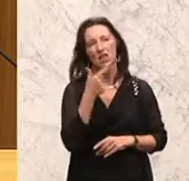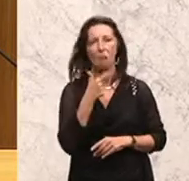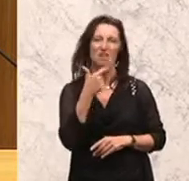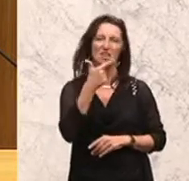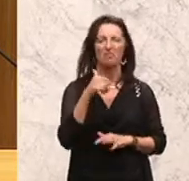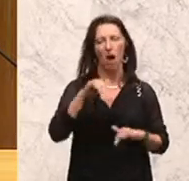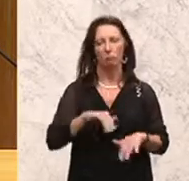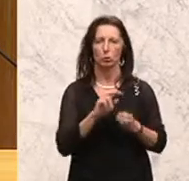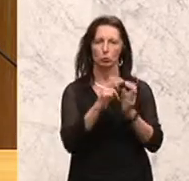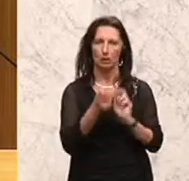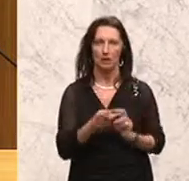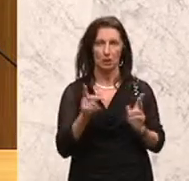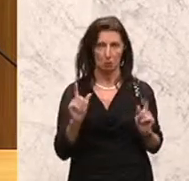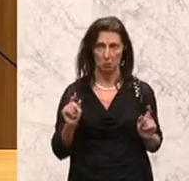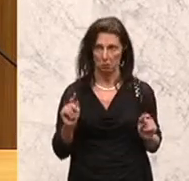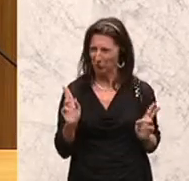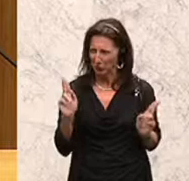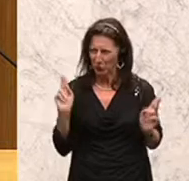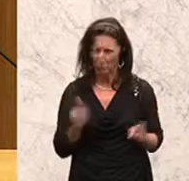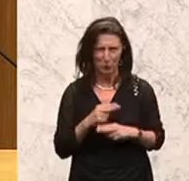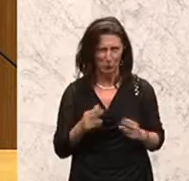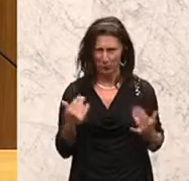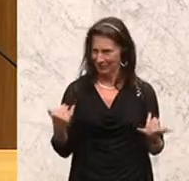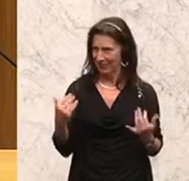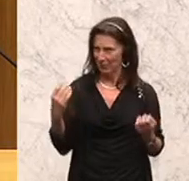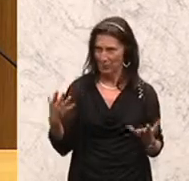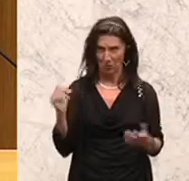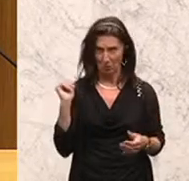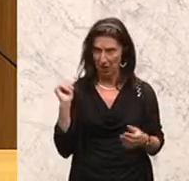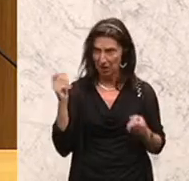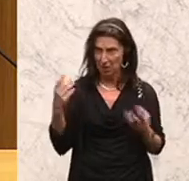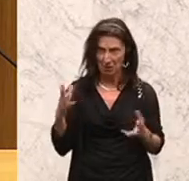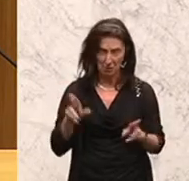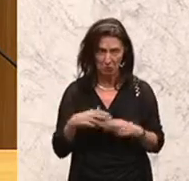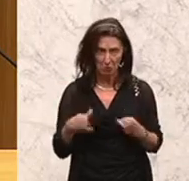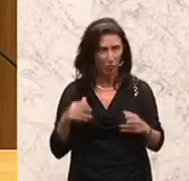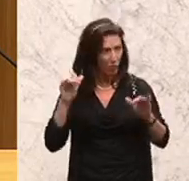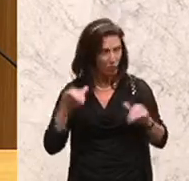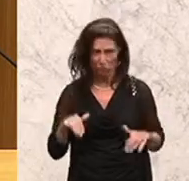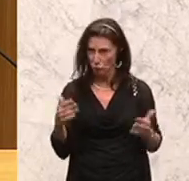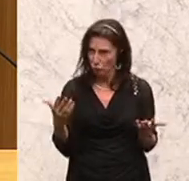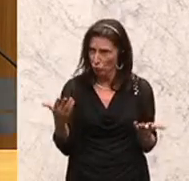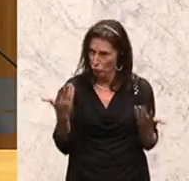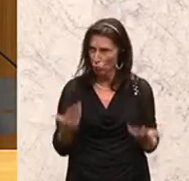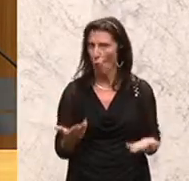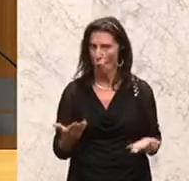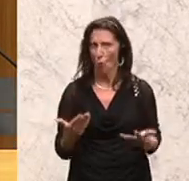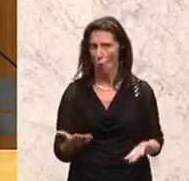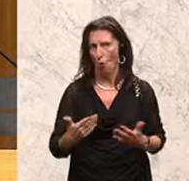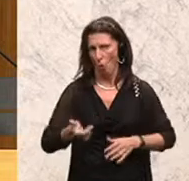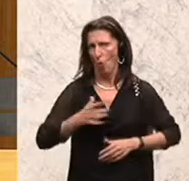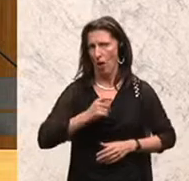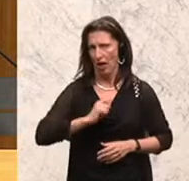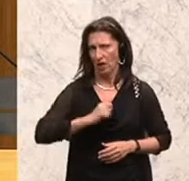anzuwenden ist, dann ist das einfach unmöglich, was hier passiert und was gestern passiert ist. Und das muss man einfach so sehen. Und das muss man dann auch ehrlich sagen. Und da